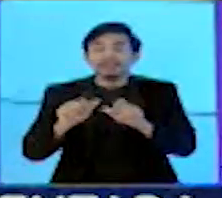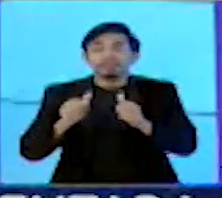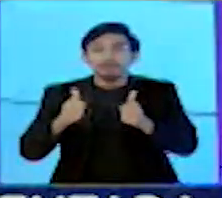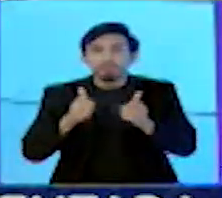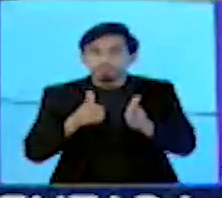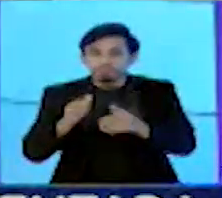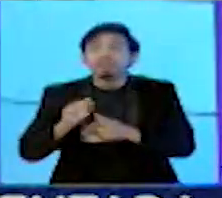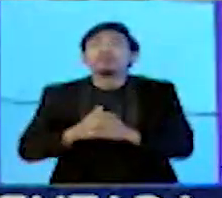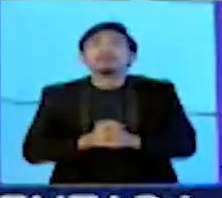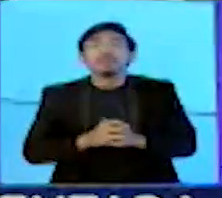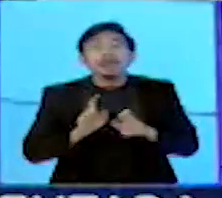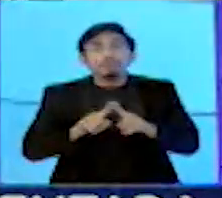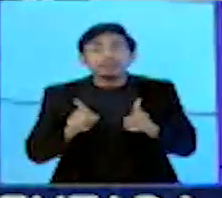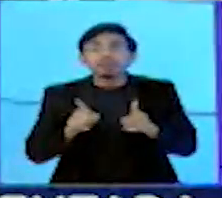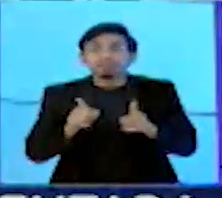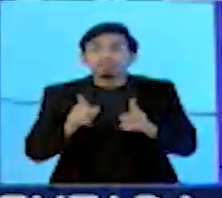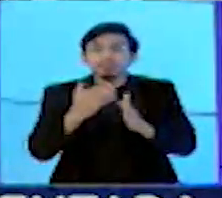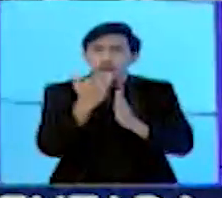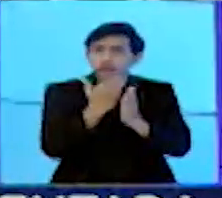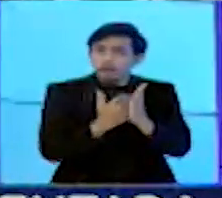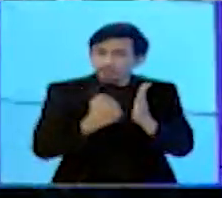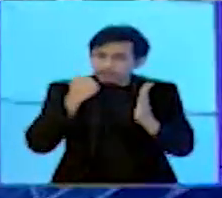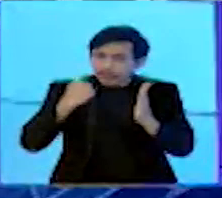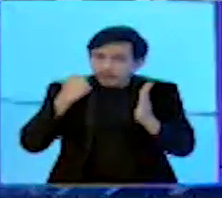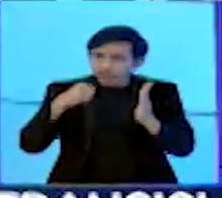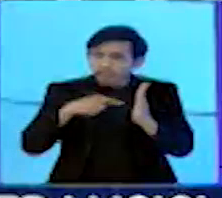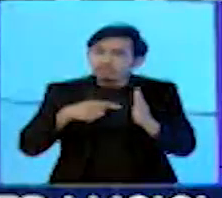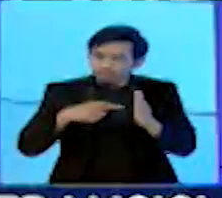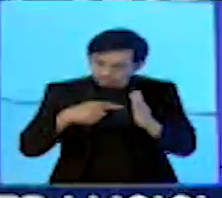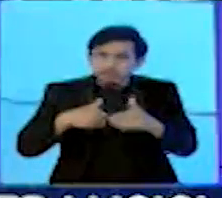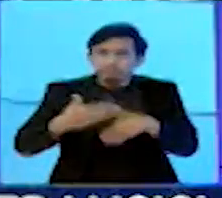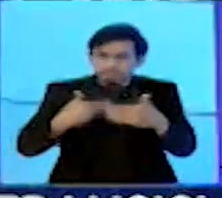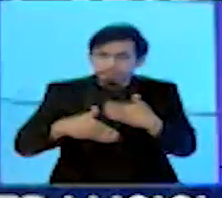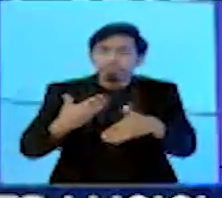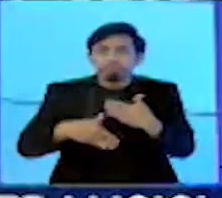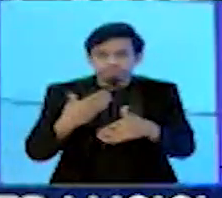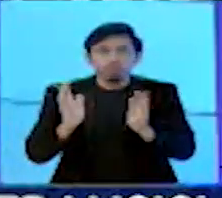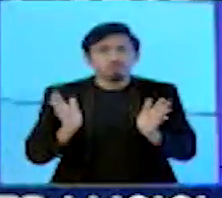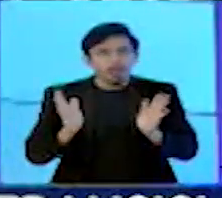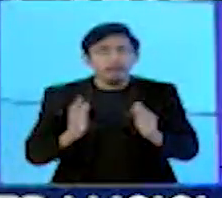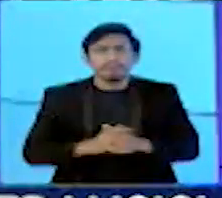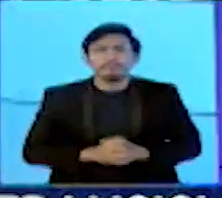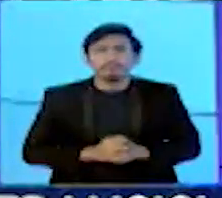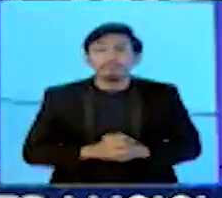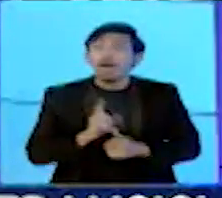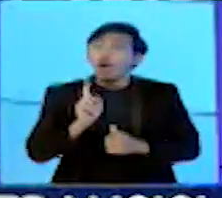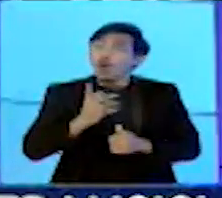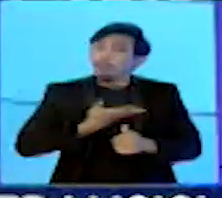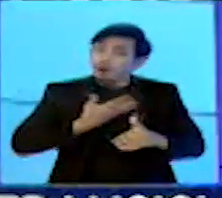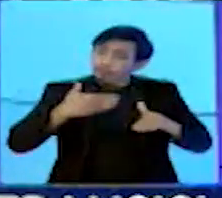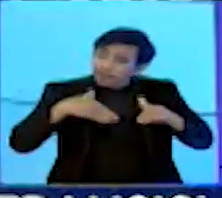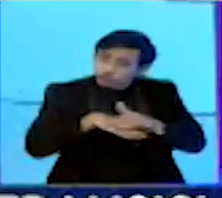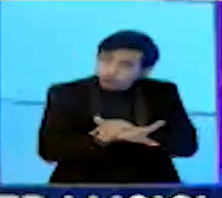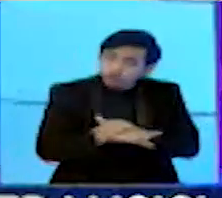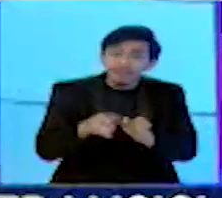di dunia fantasi ini pada masa PSB transisi mulai dari pengunjung harus dicek suhu tubuhnya